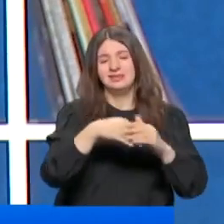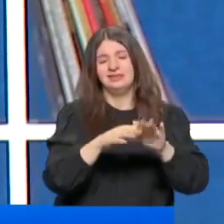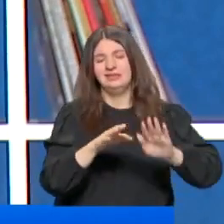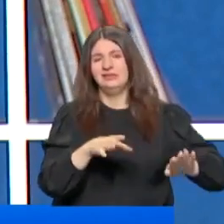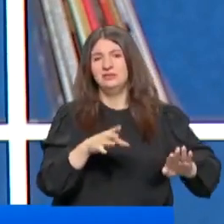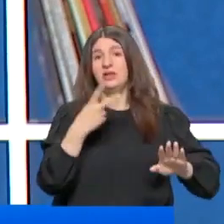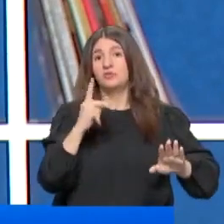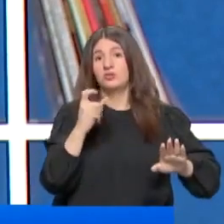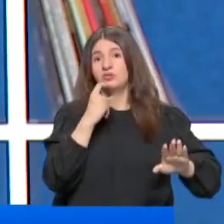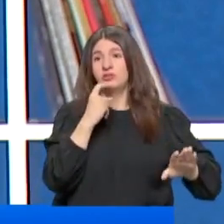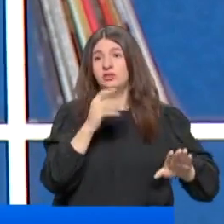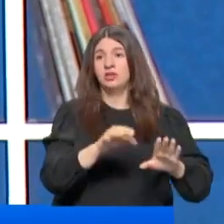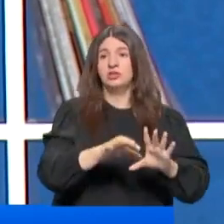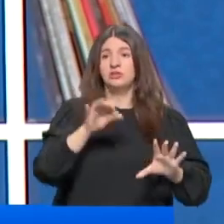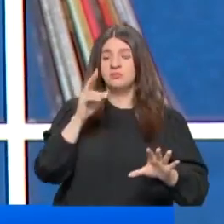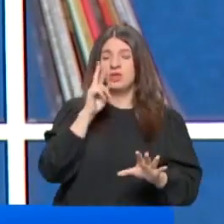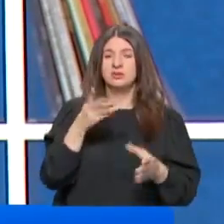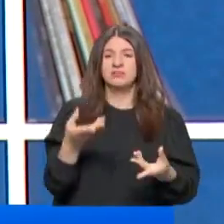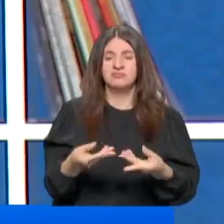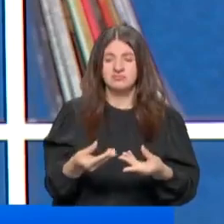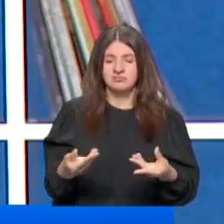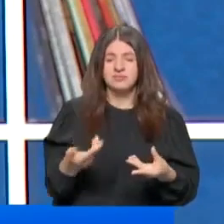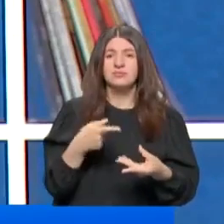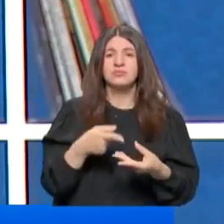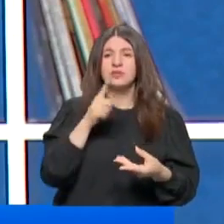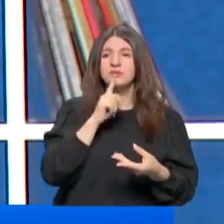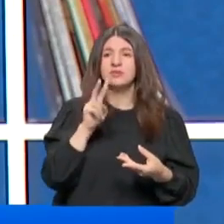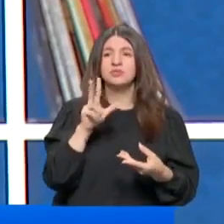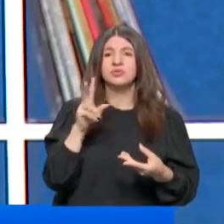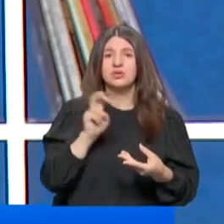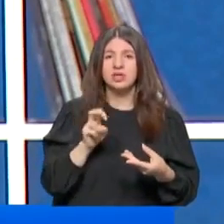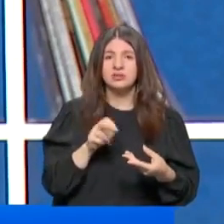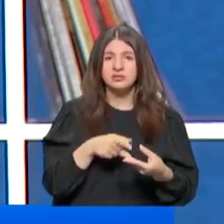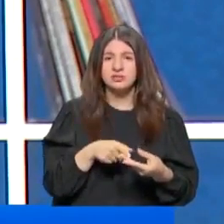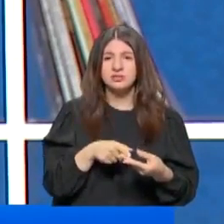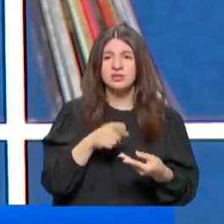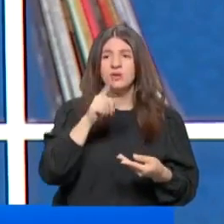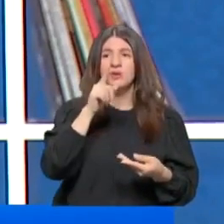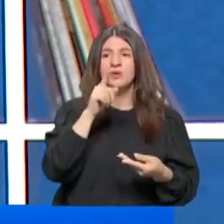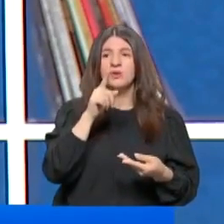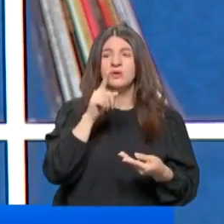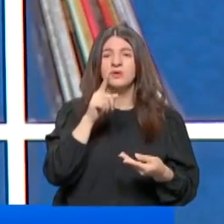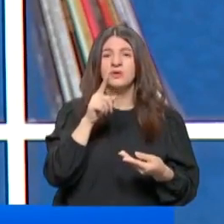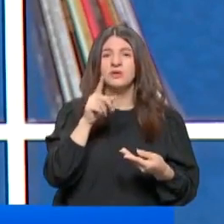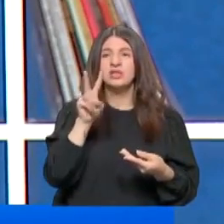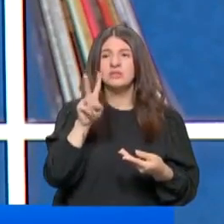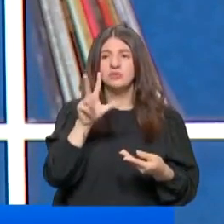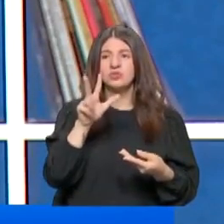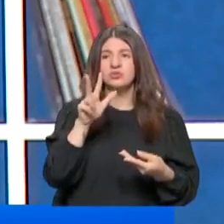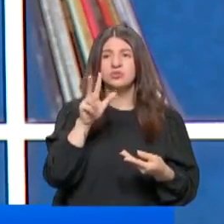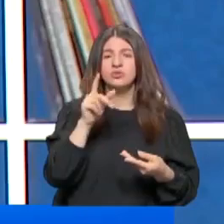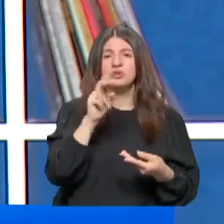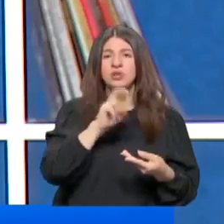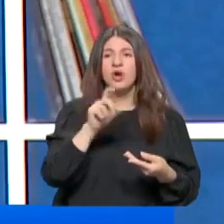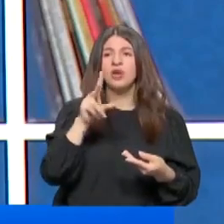kenara koyduysa 2009'da çıkar şu anda baktığında bu 123 doların 123